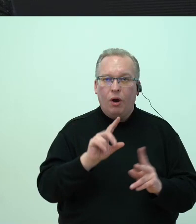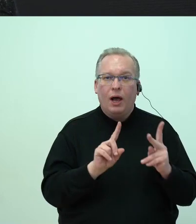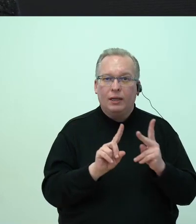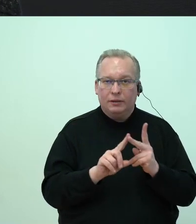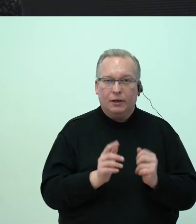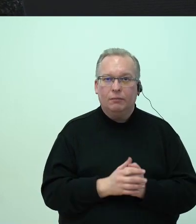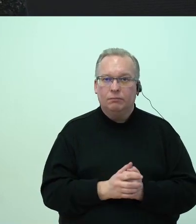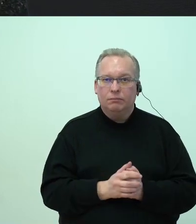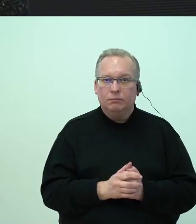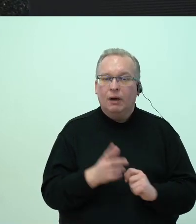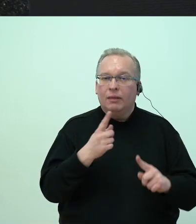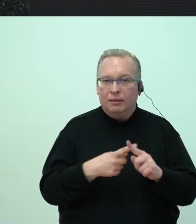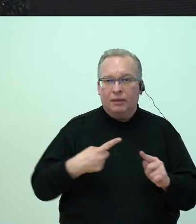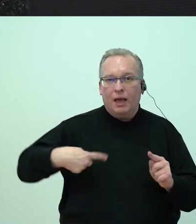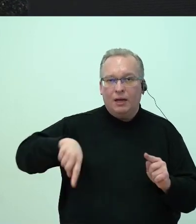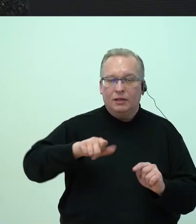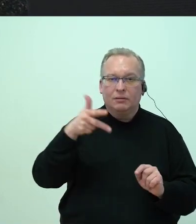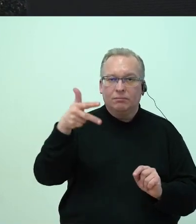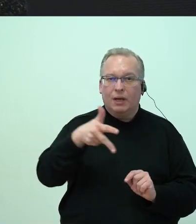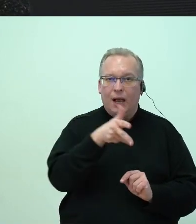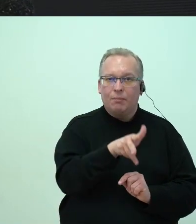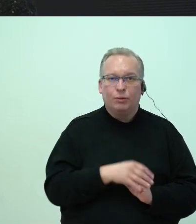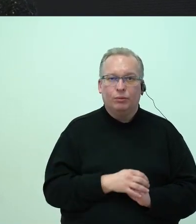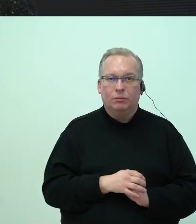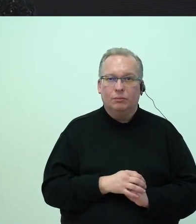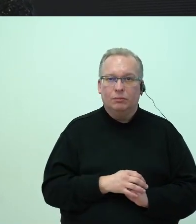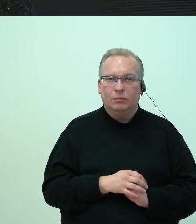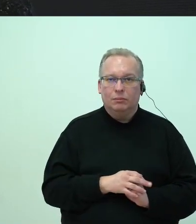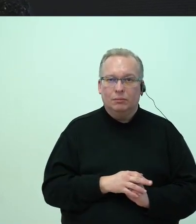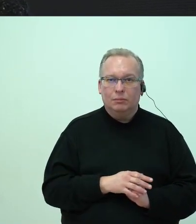antra, dalis tų kamerų,